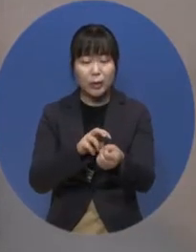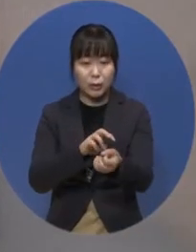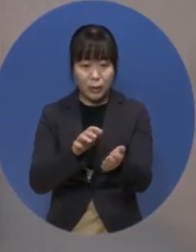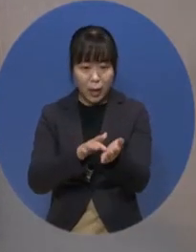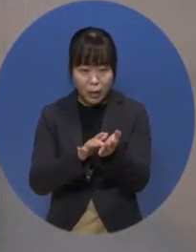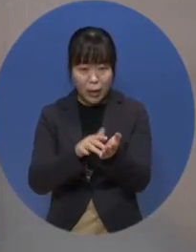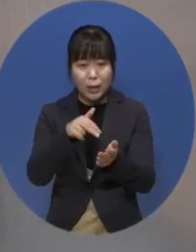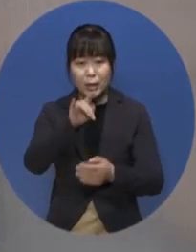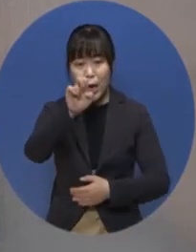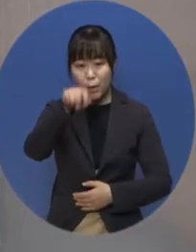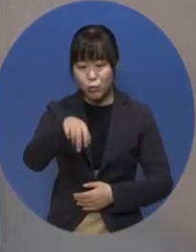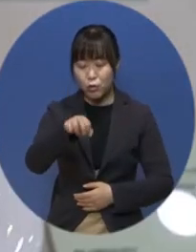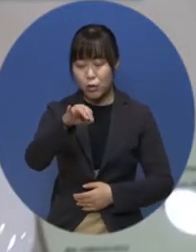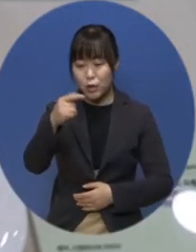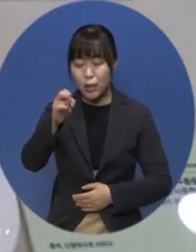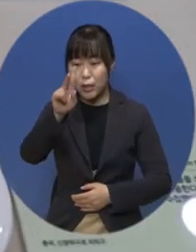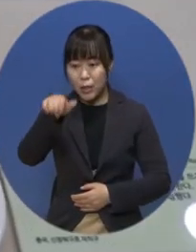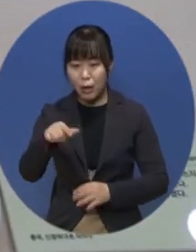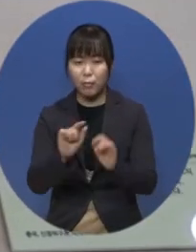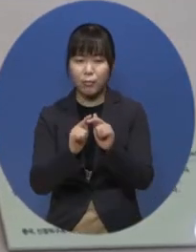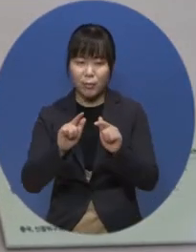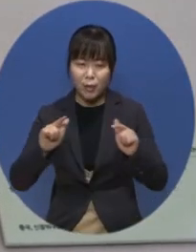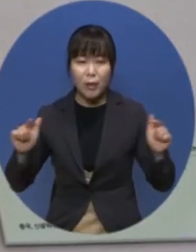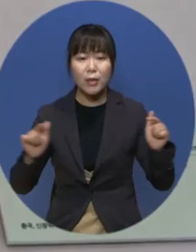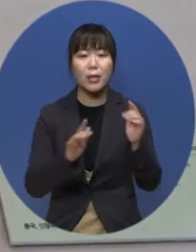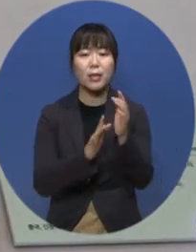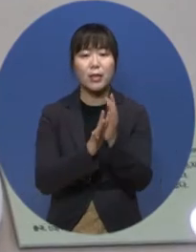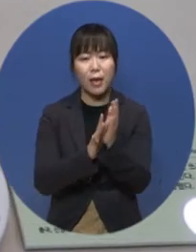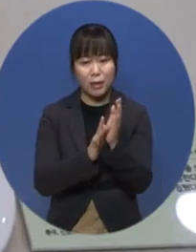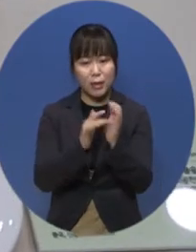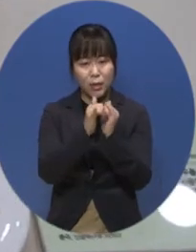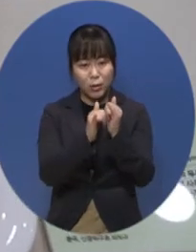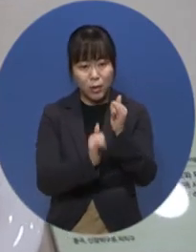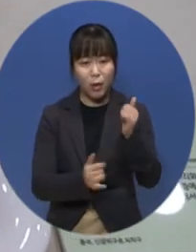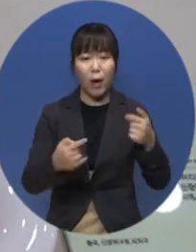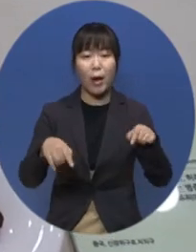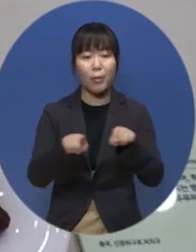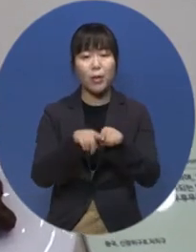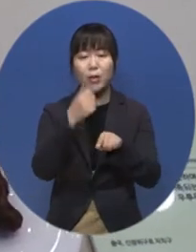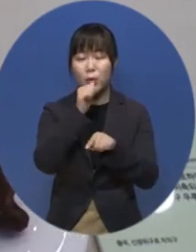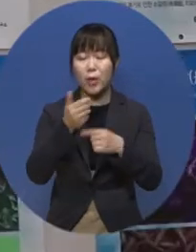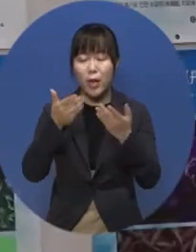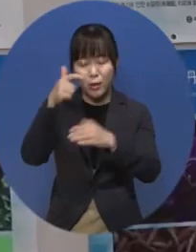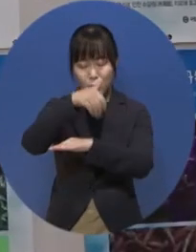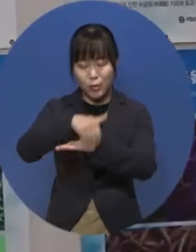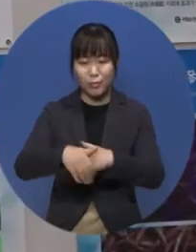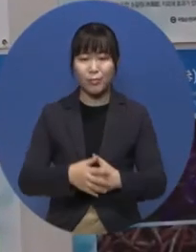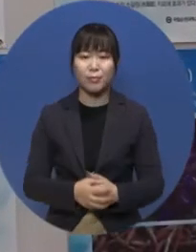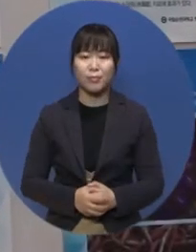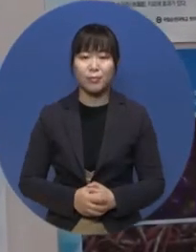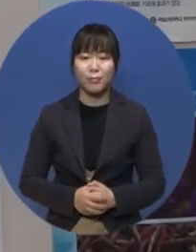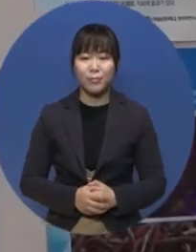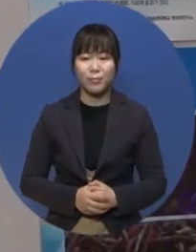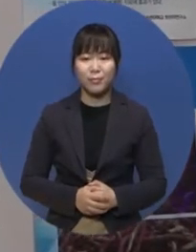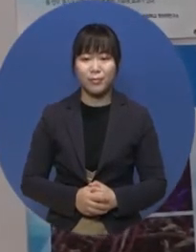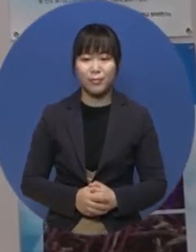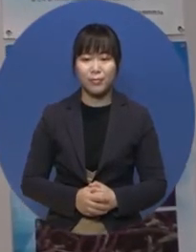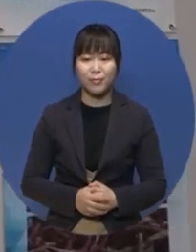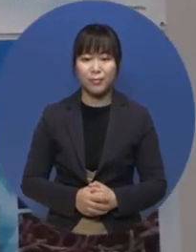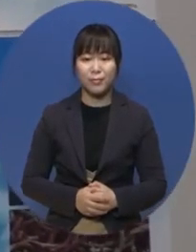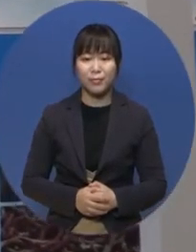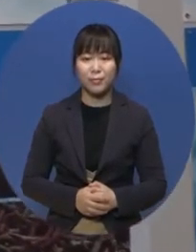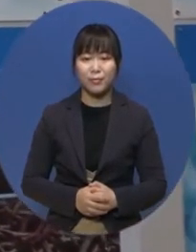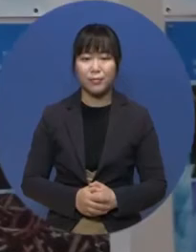자모의 의학 등 다양한 약초를 역사와 함께 소개할 예정입니다 복지 tv